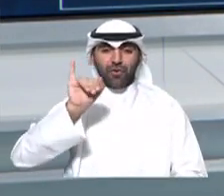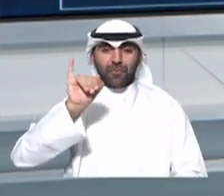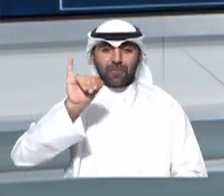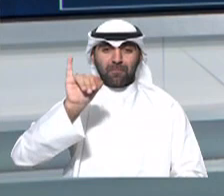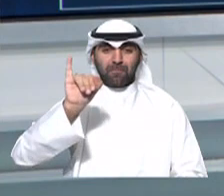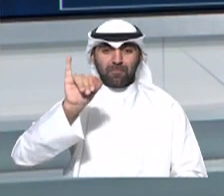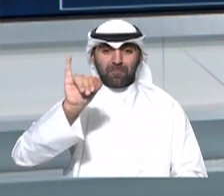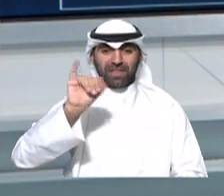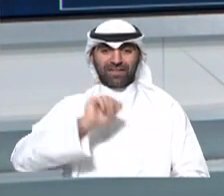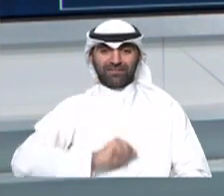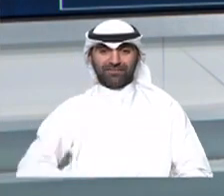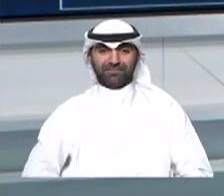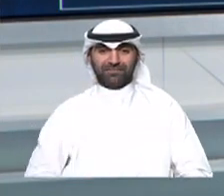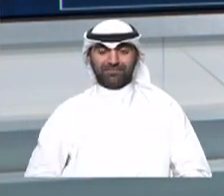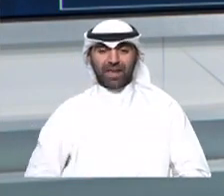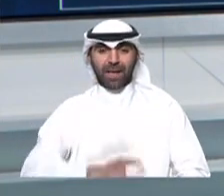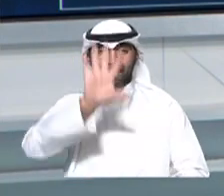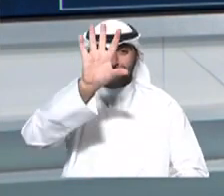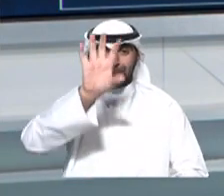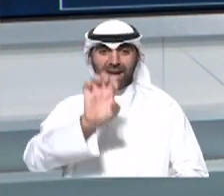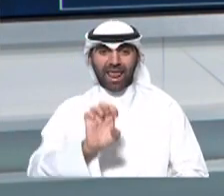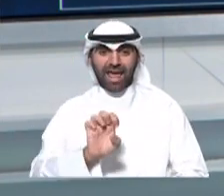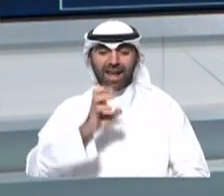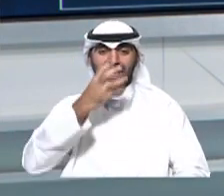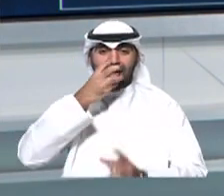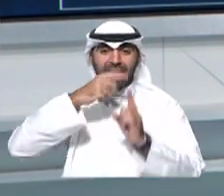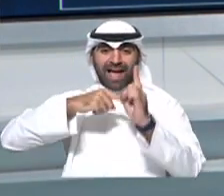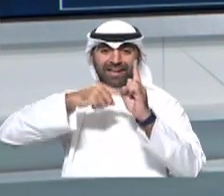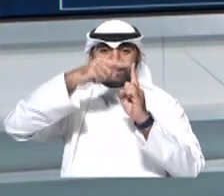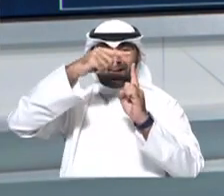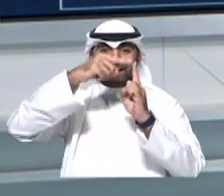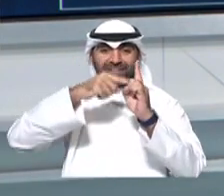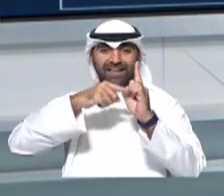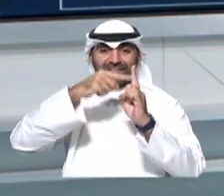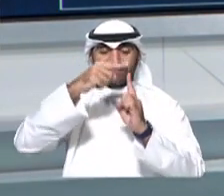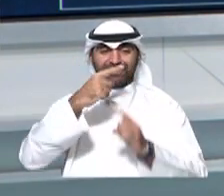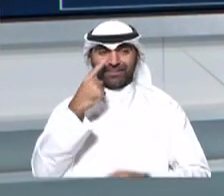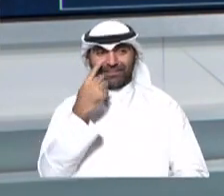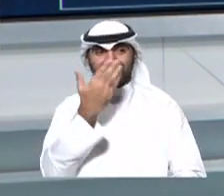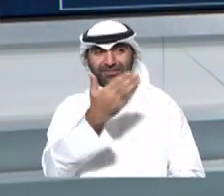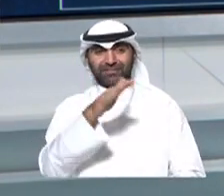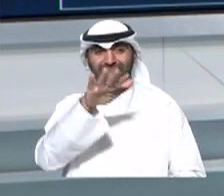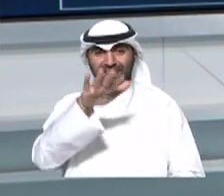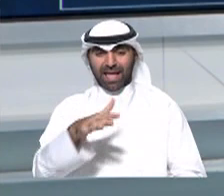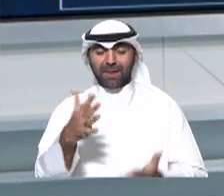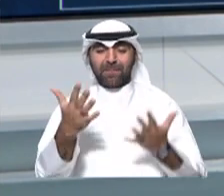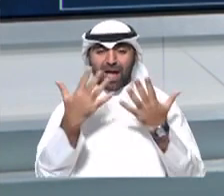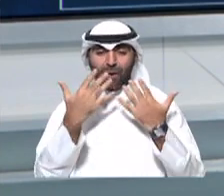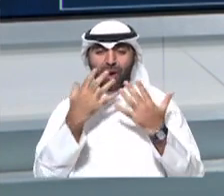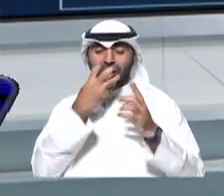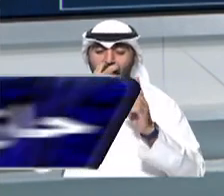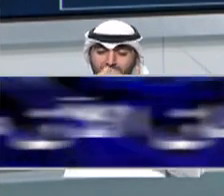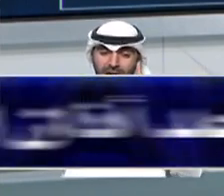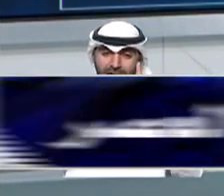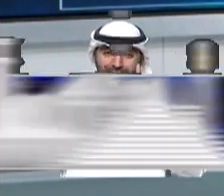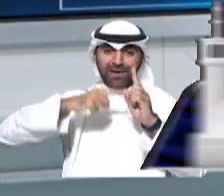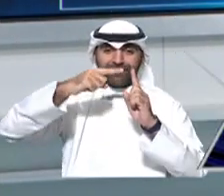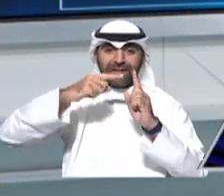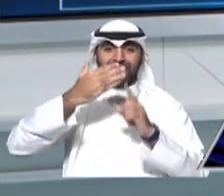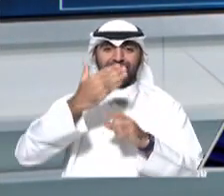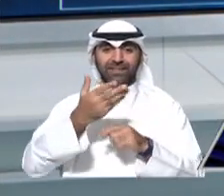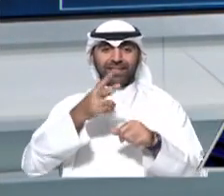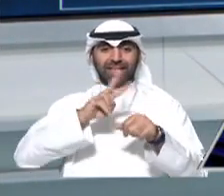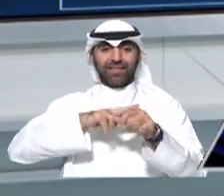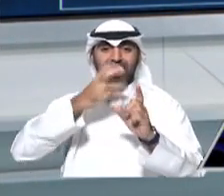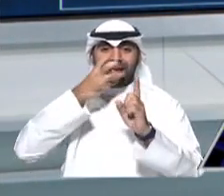تتجاوز 10 كيلومتر. الأجواء المتوقعة في منتصف هذه الليلة، أجواء راح تستمر معنا مائلة للحرارة، وقد تصل درجات